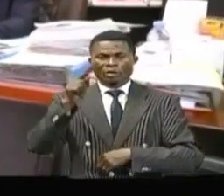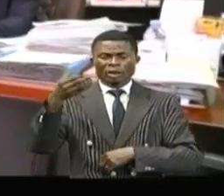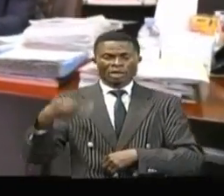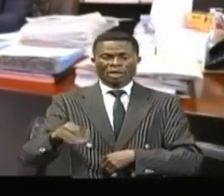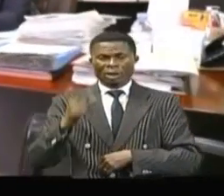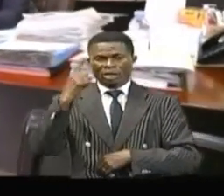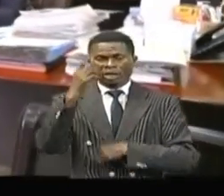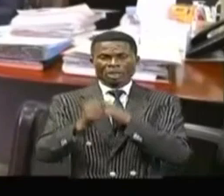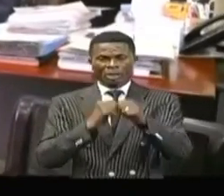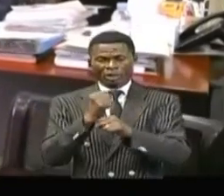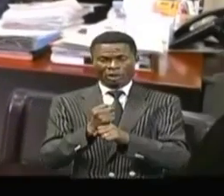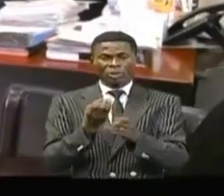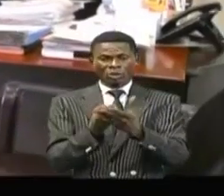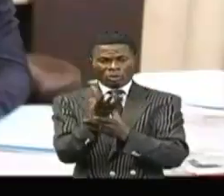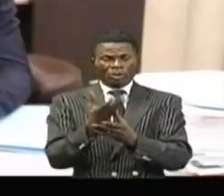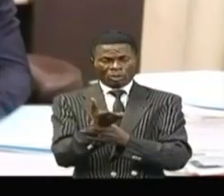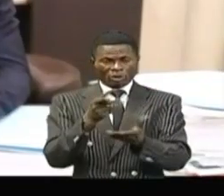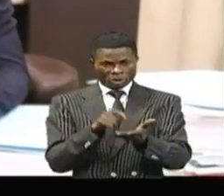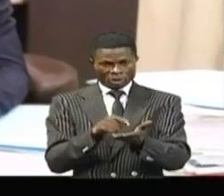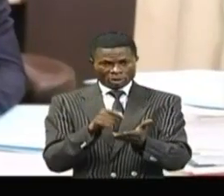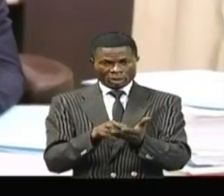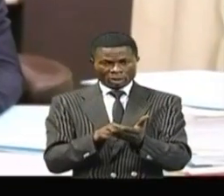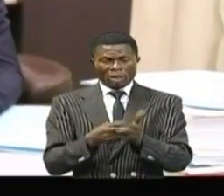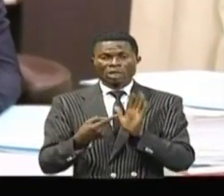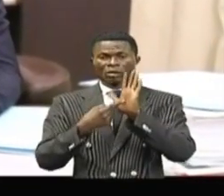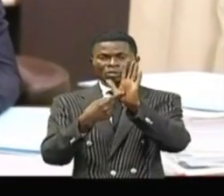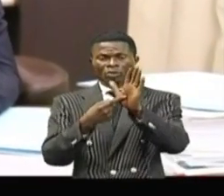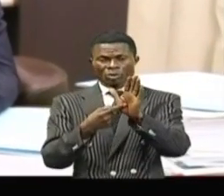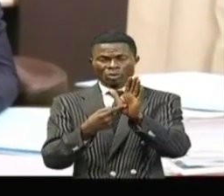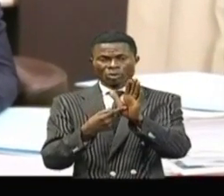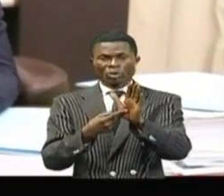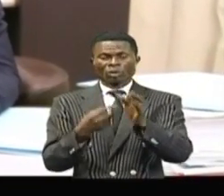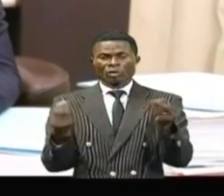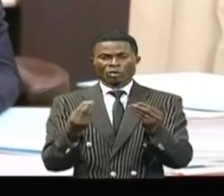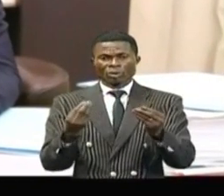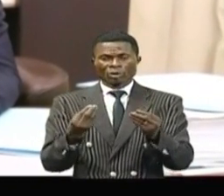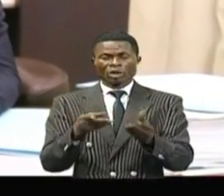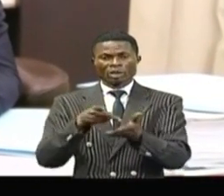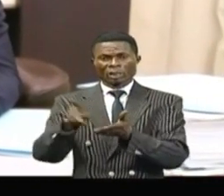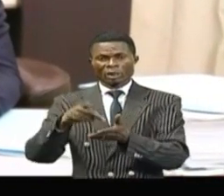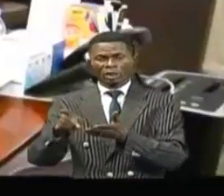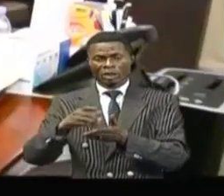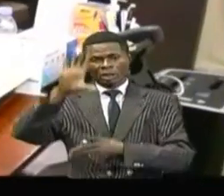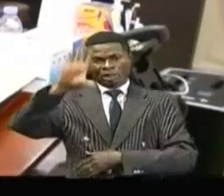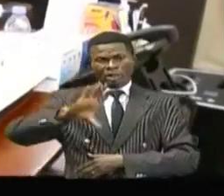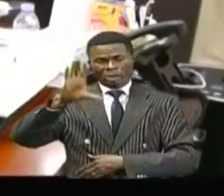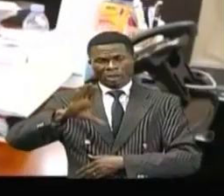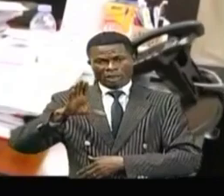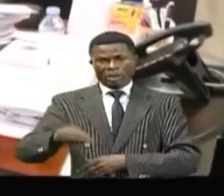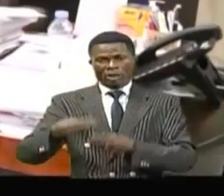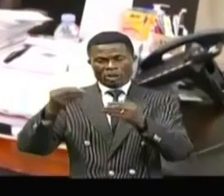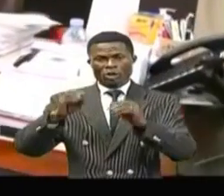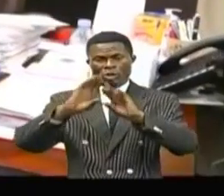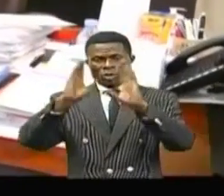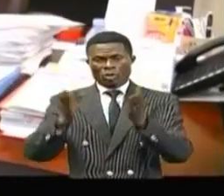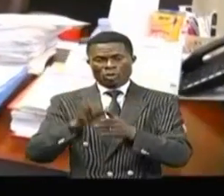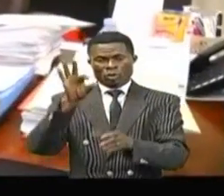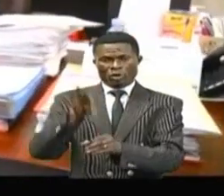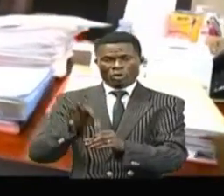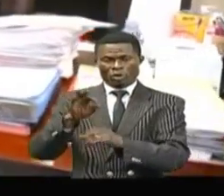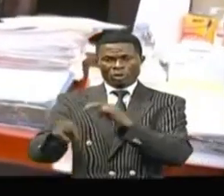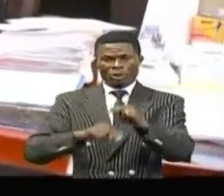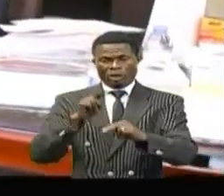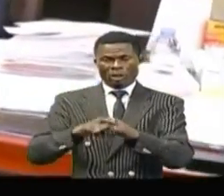annuel. Ces dépenses ont été marquées, entre autres, par le paiement de la cinquième dotation à la Commission électorale